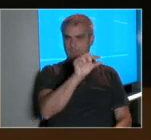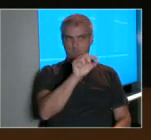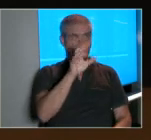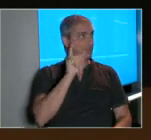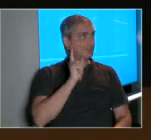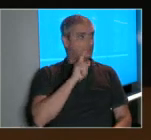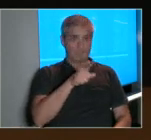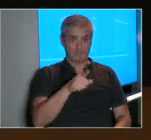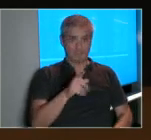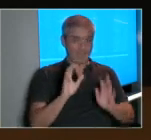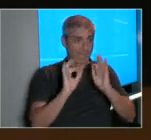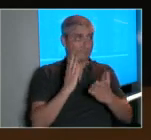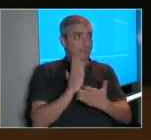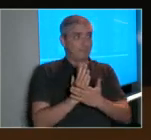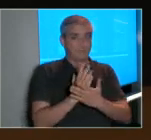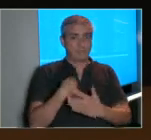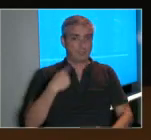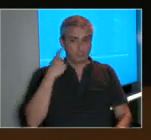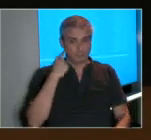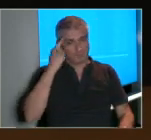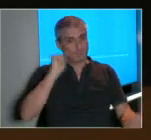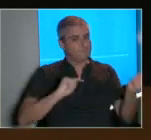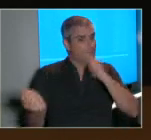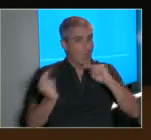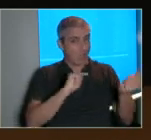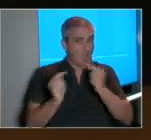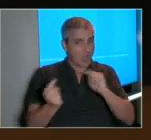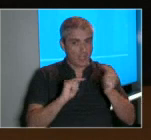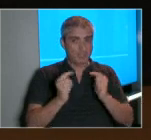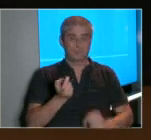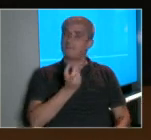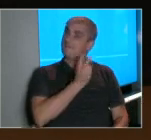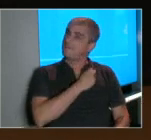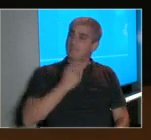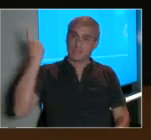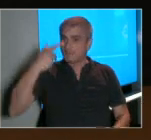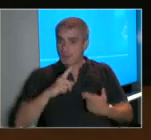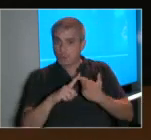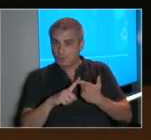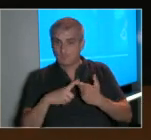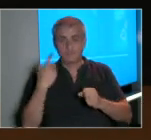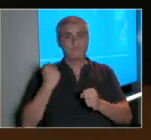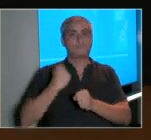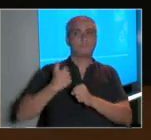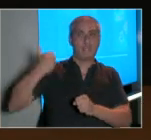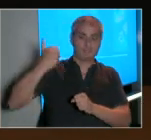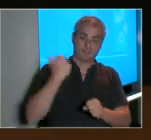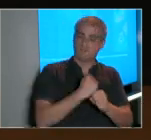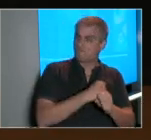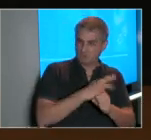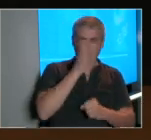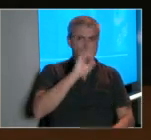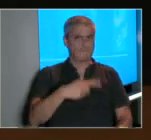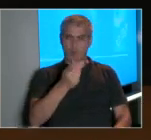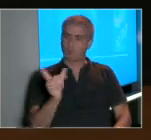בהקשר הזה של האמת באמצע, אנחנו שומעים במחלוקות בין מפקד לפקוד, בין מעסיק לעובד, ואפילו